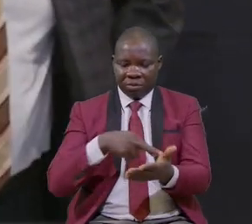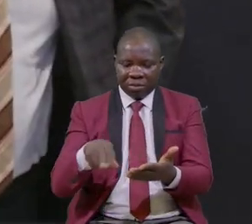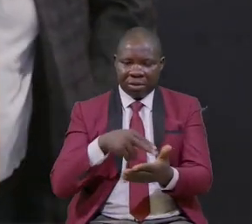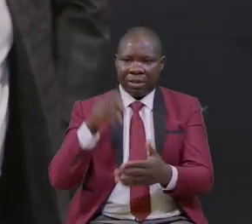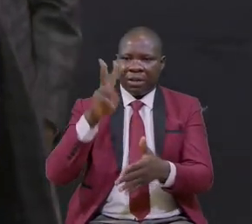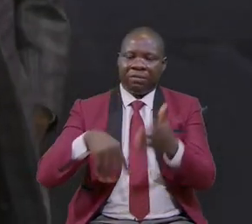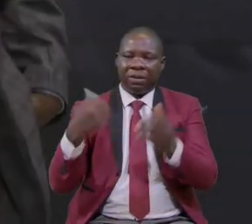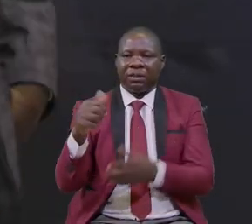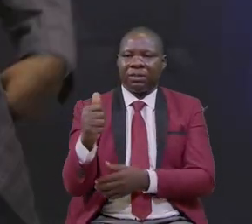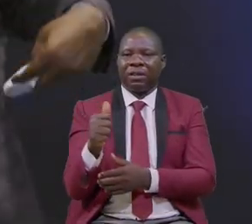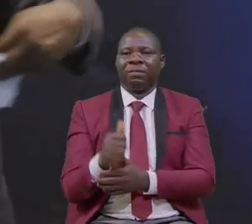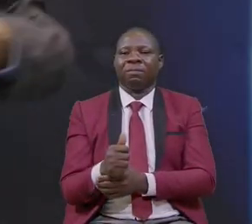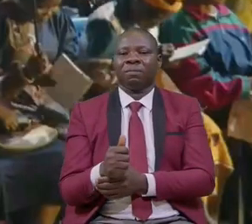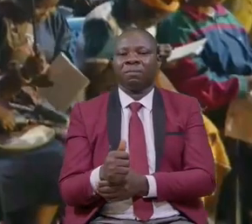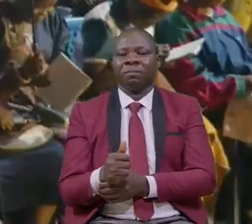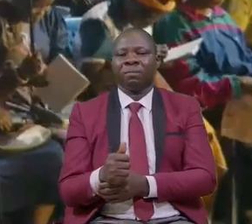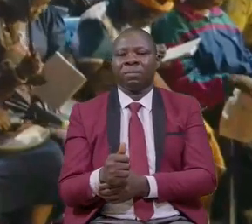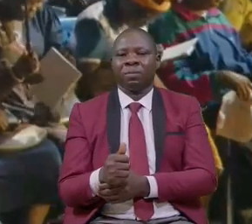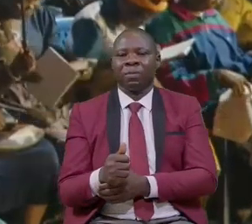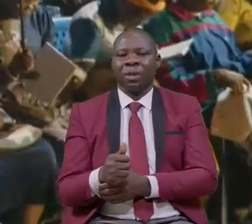verset 10.